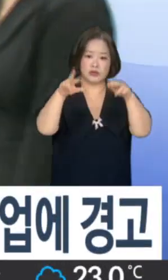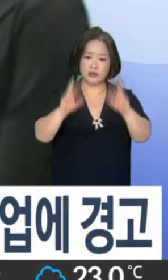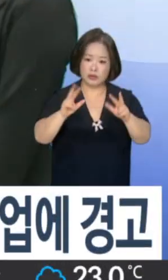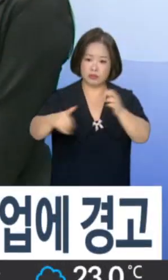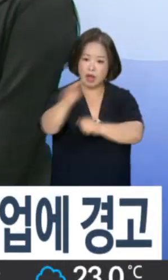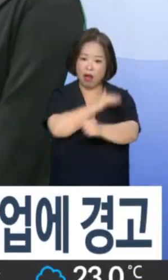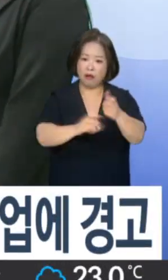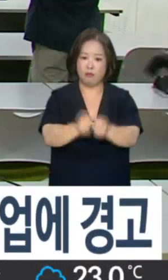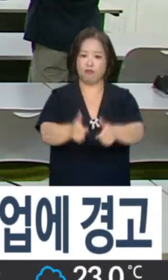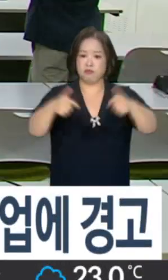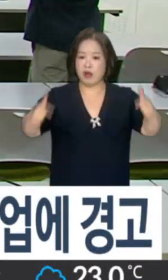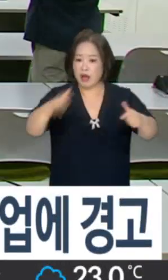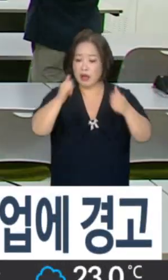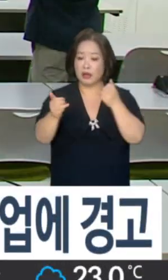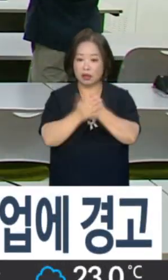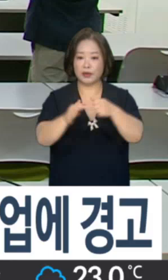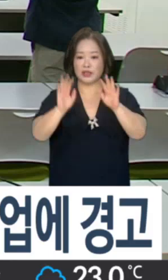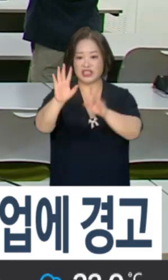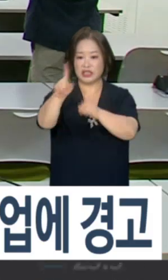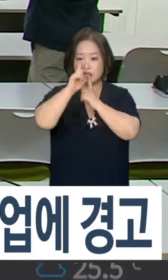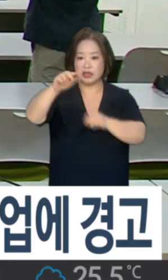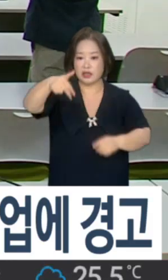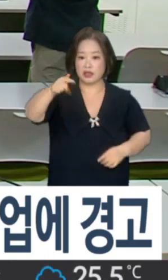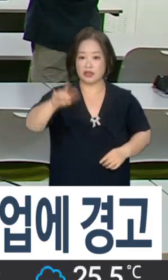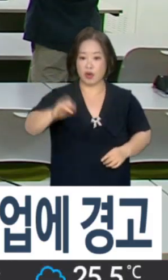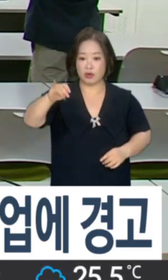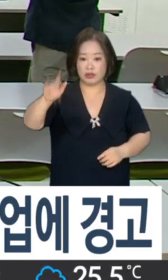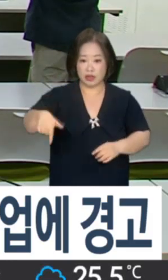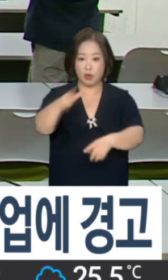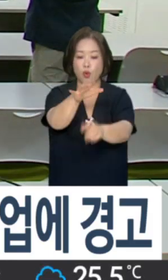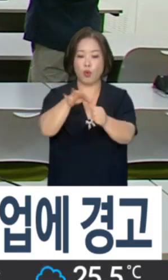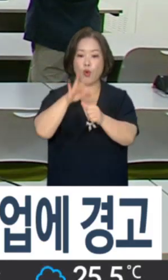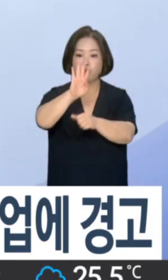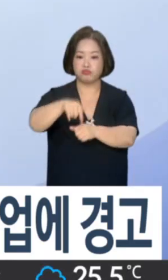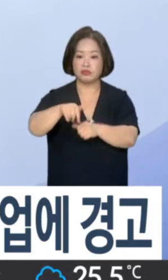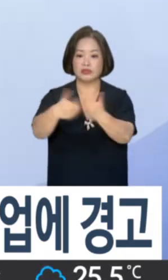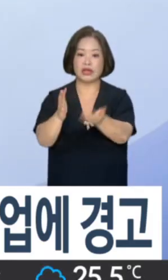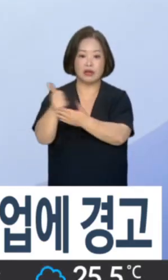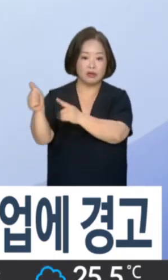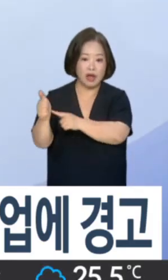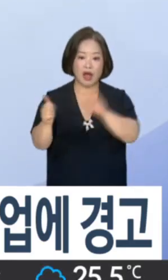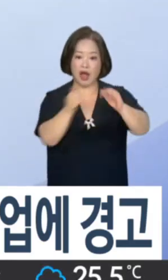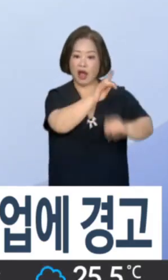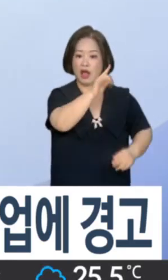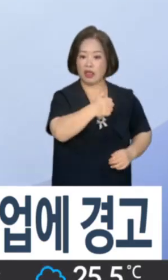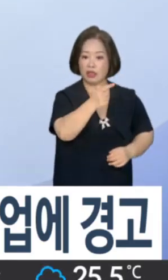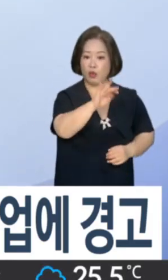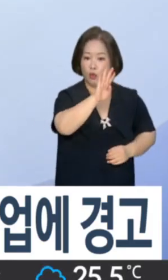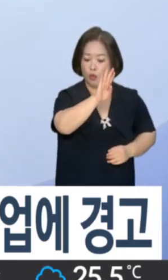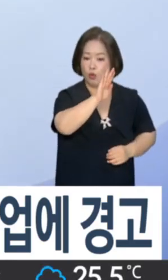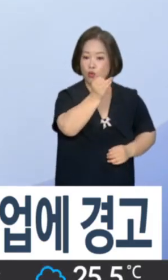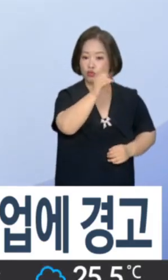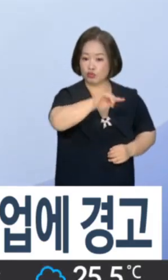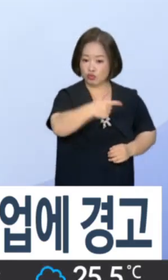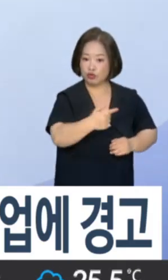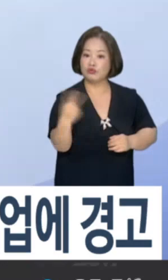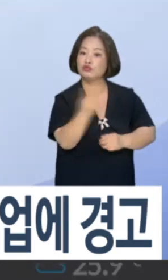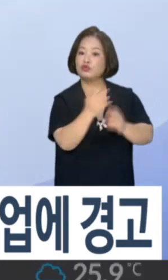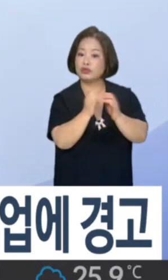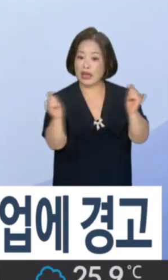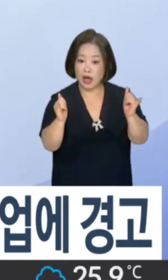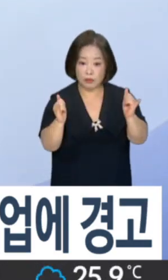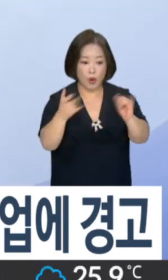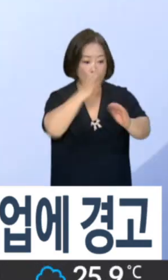상황이 나아지지 않자 이정식 고용노동부 장관과 한동훈 법무부 장관은 임금 체불 기업에 대해